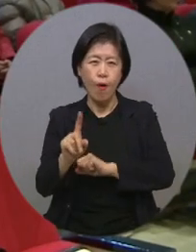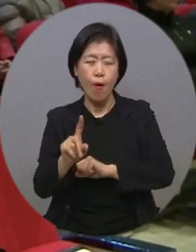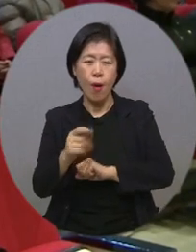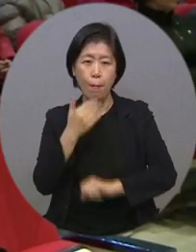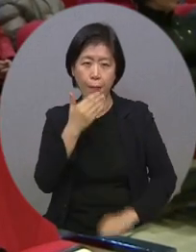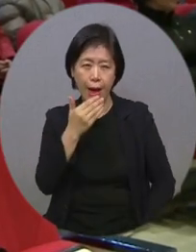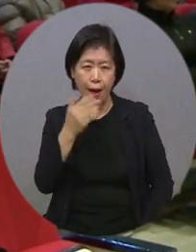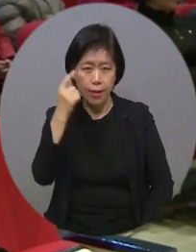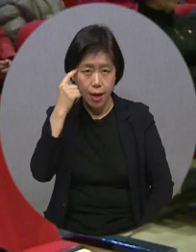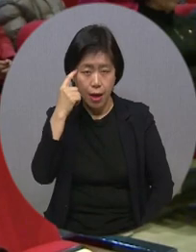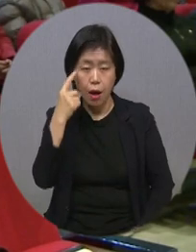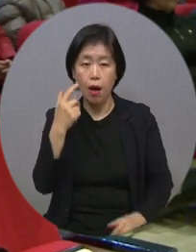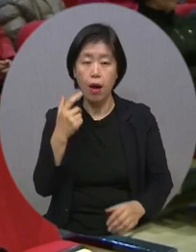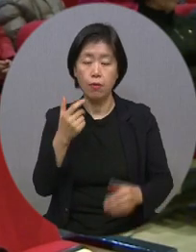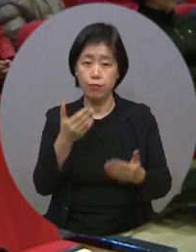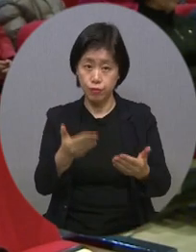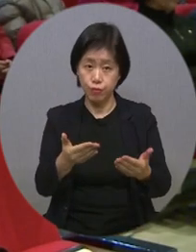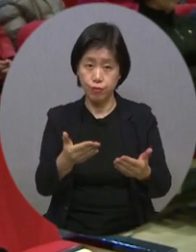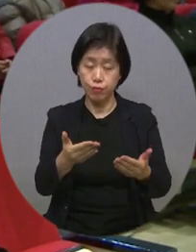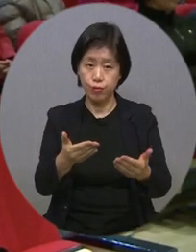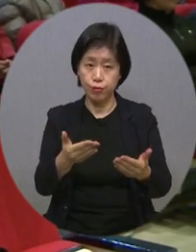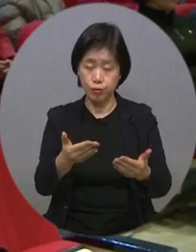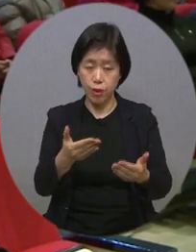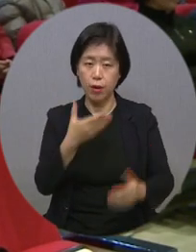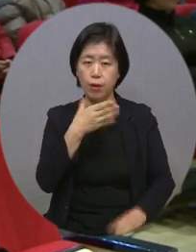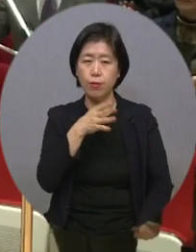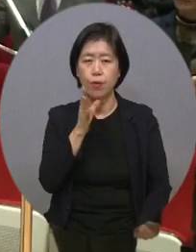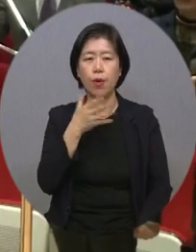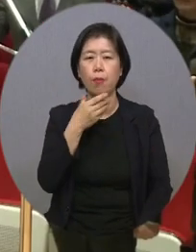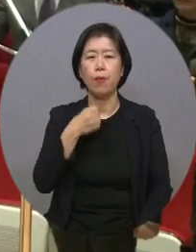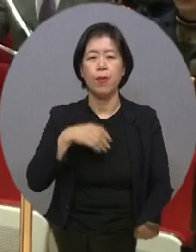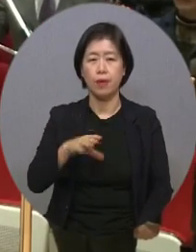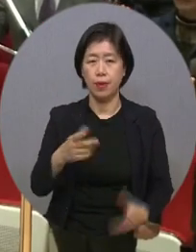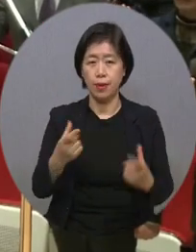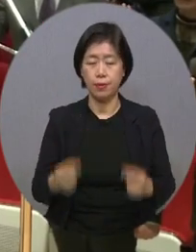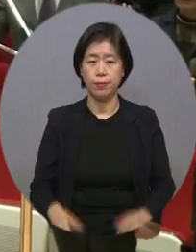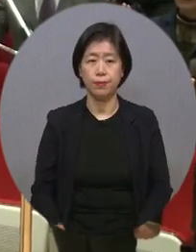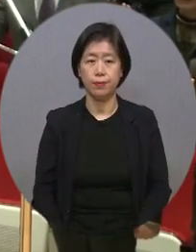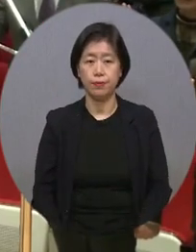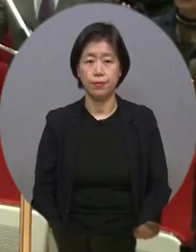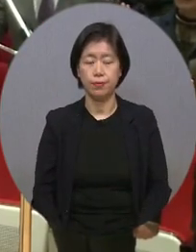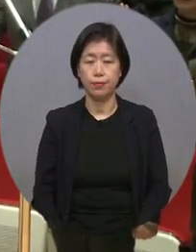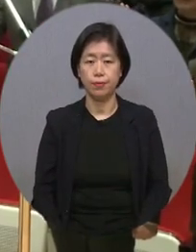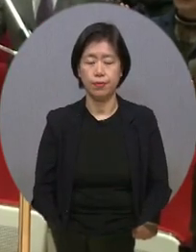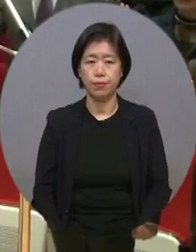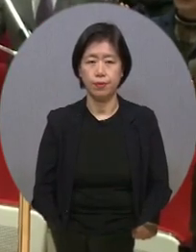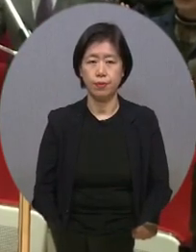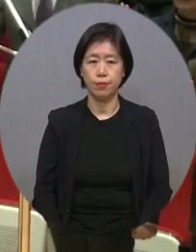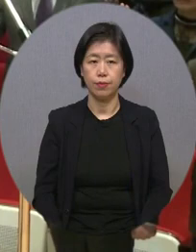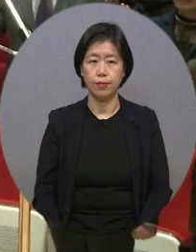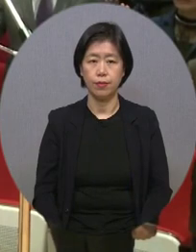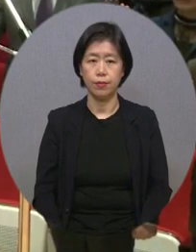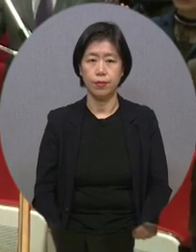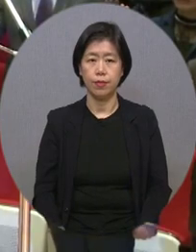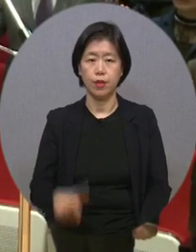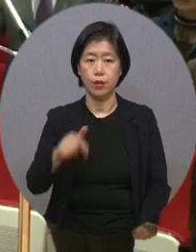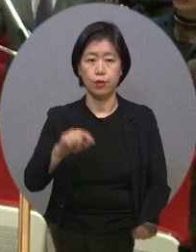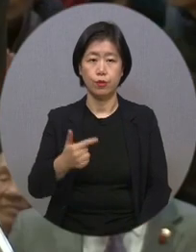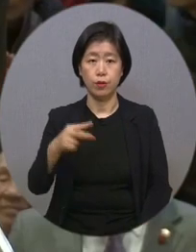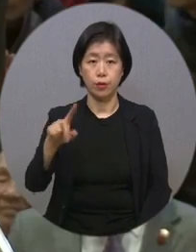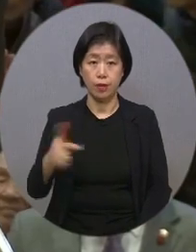우선이다 해서 저희들이 지금 동부에 하나 있고 중부에 하나 있는데 서부에 지금 내년에